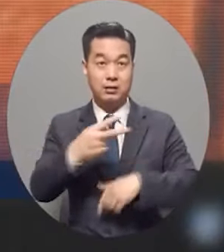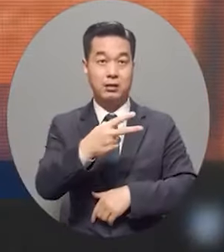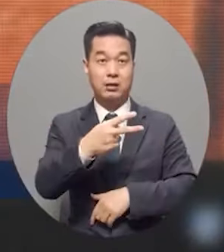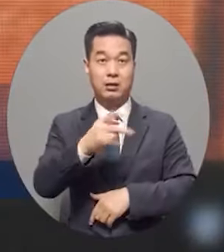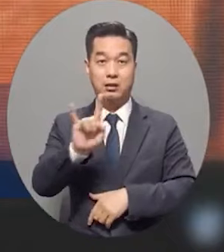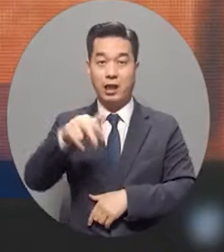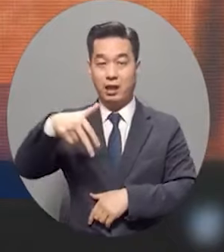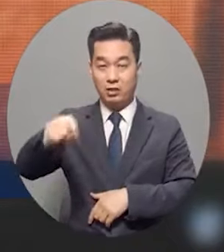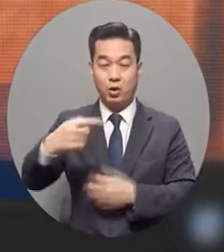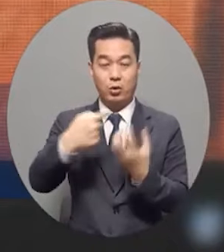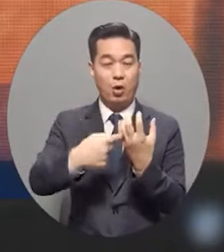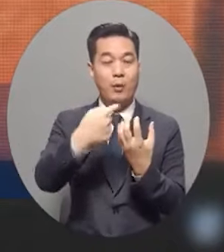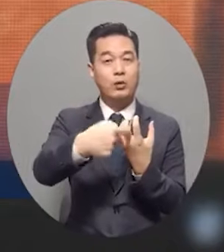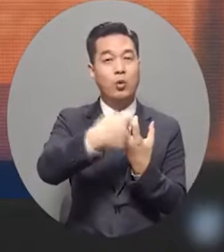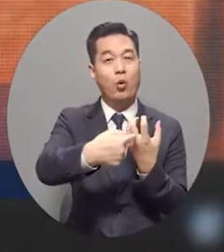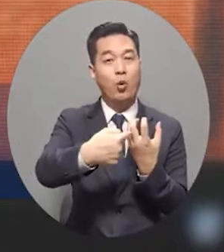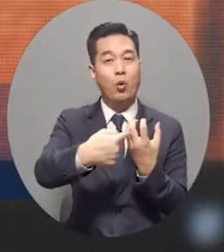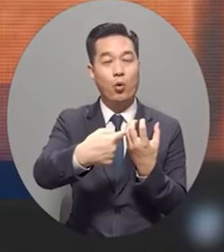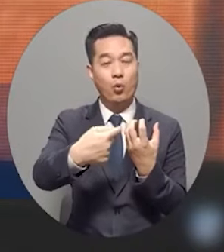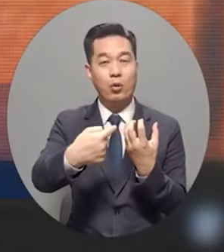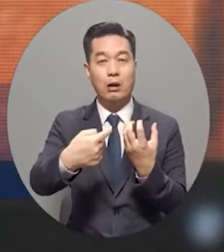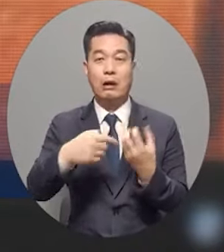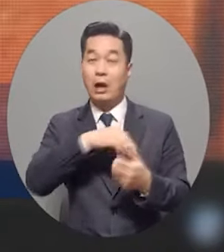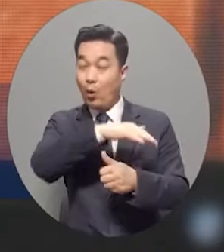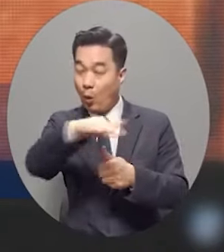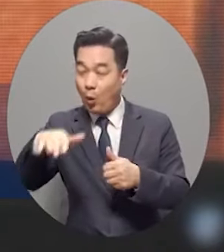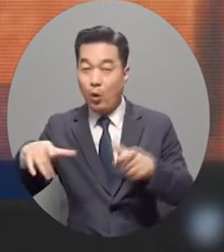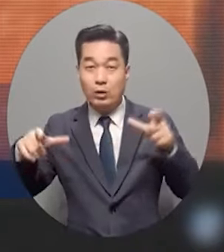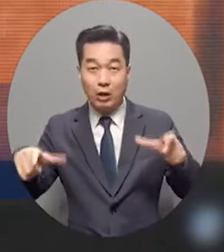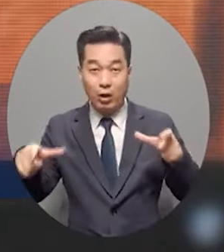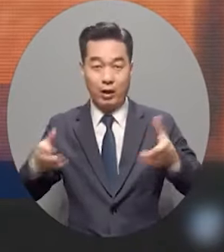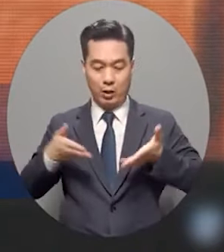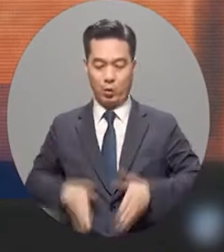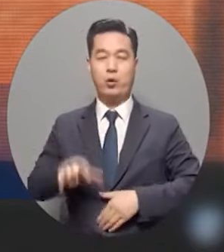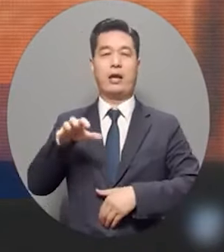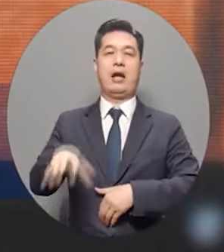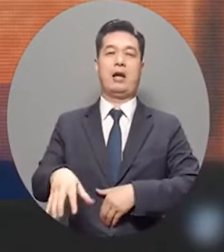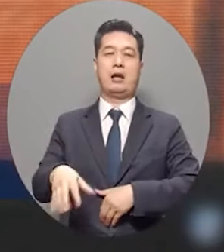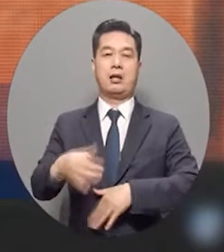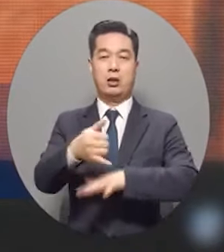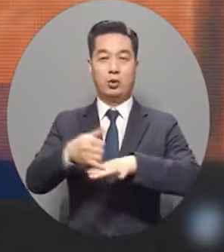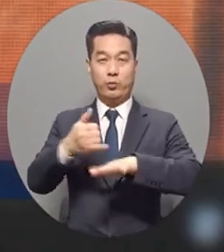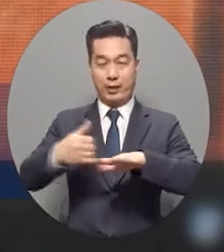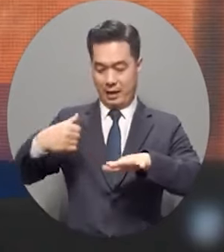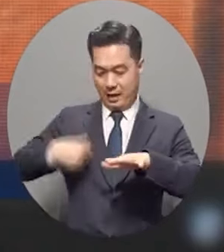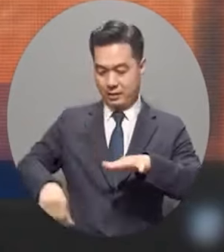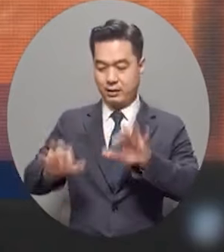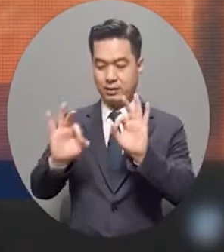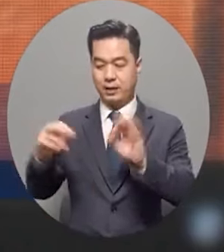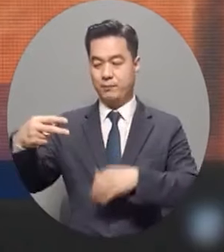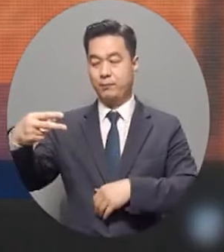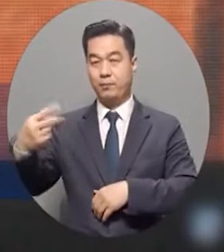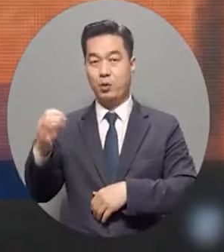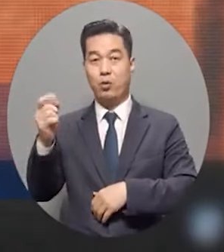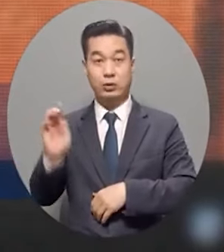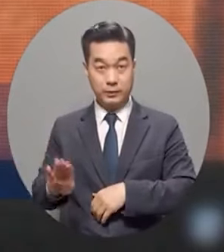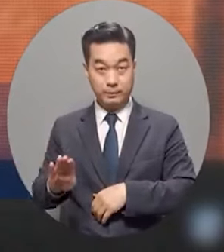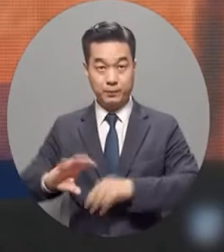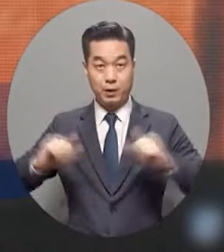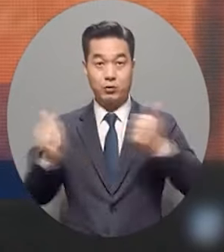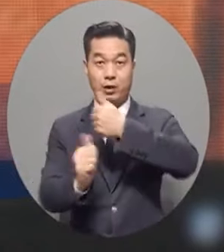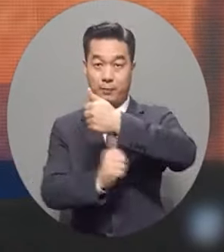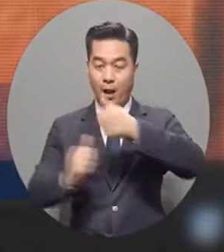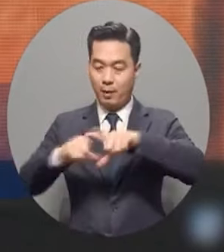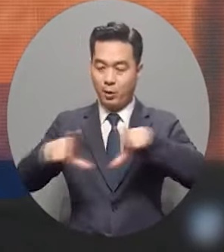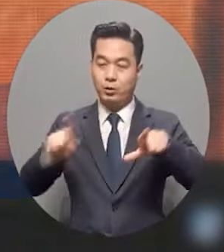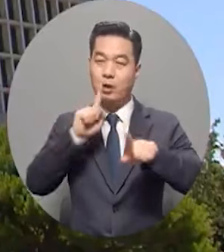칠까요? 저는 이 지역의 고향이시고 또 농민의 아들이신 김도욱 국회의원님께 평소에 말씀을